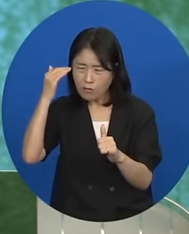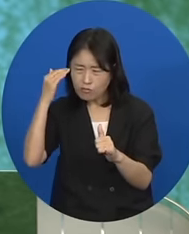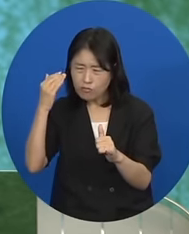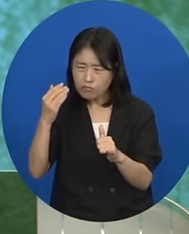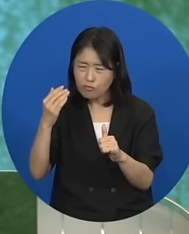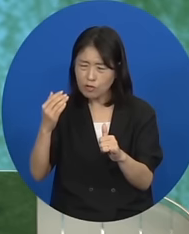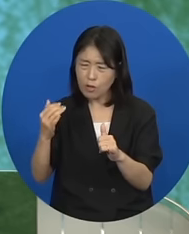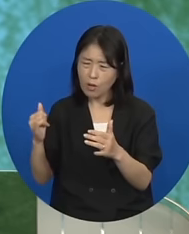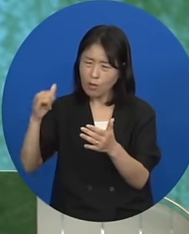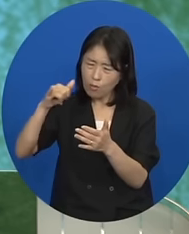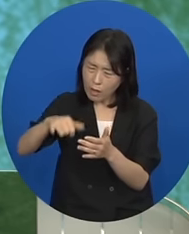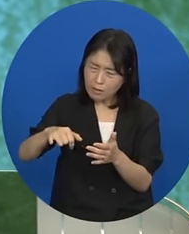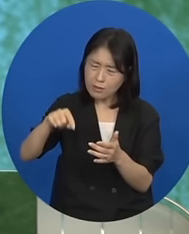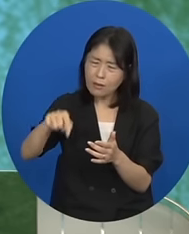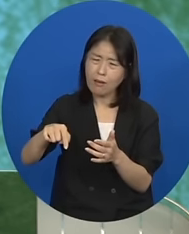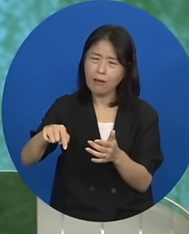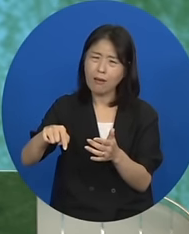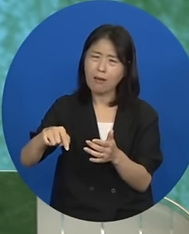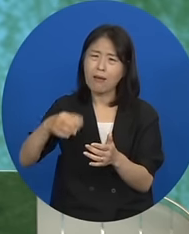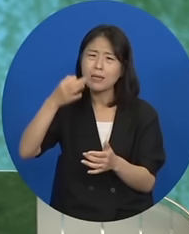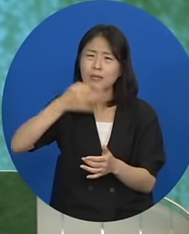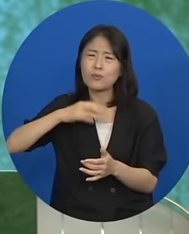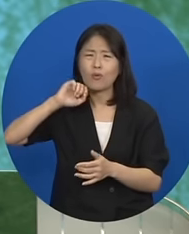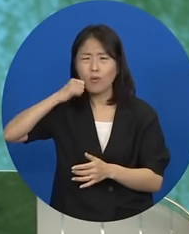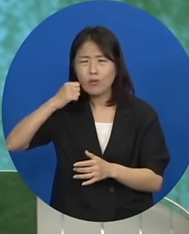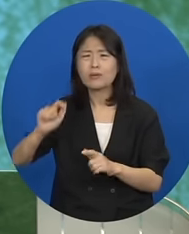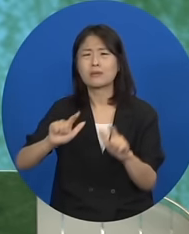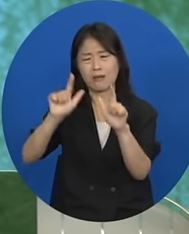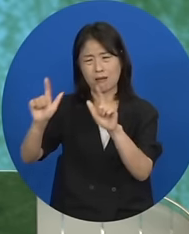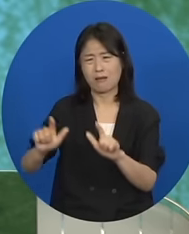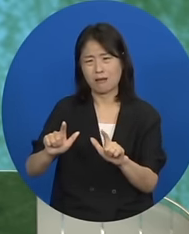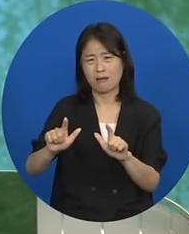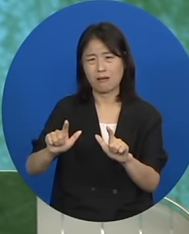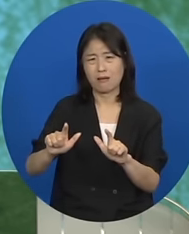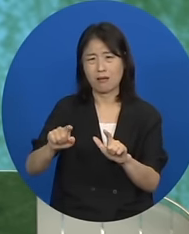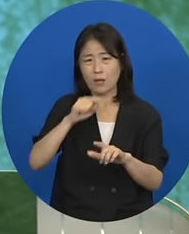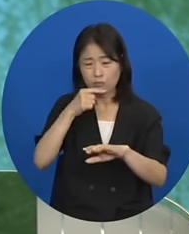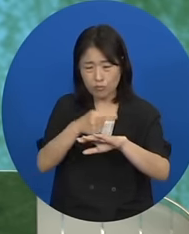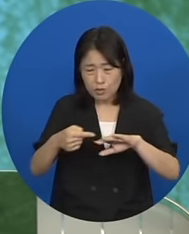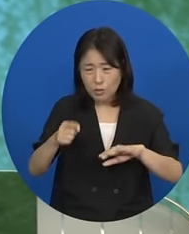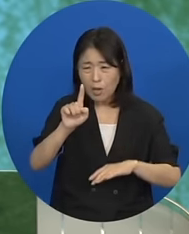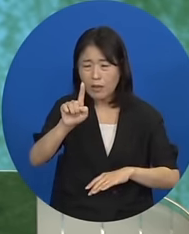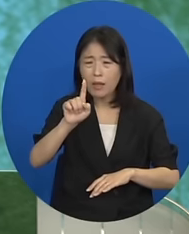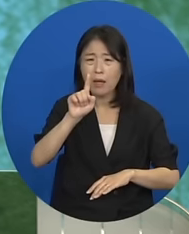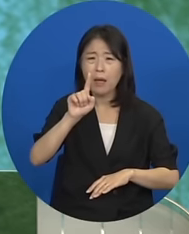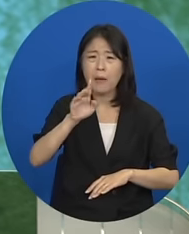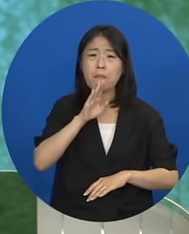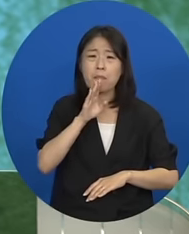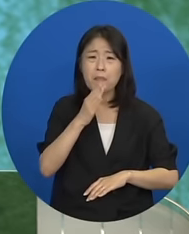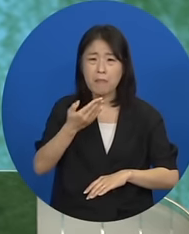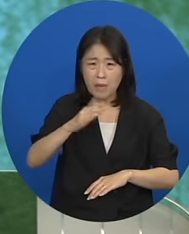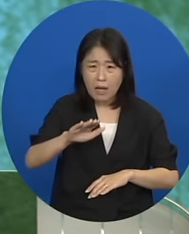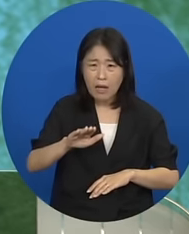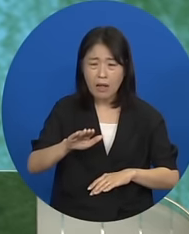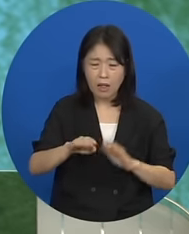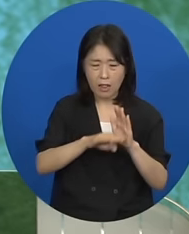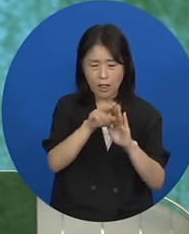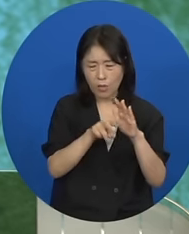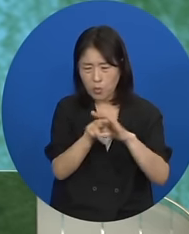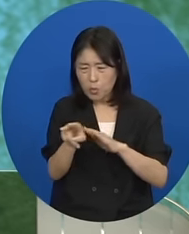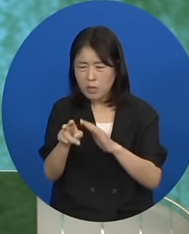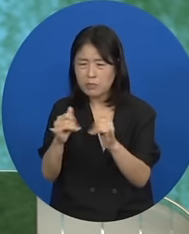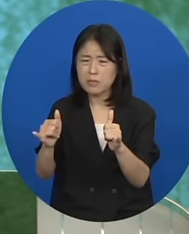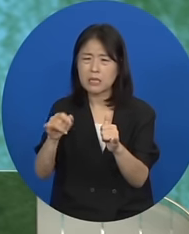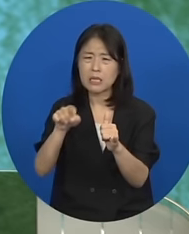민이라고 하지만요 죄송하지만 대한민국 사람들이 있어서 통일은 약간 거리감이 느껴지는게